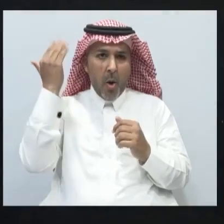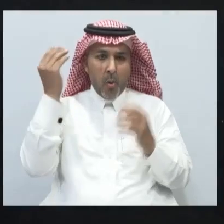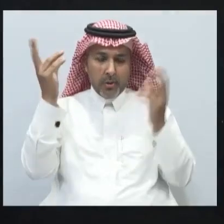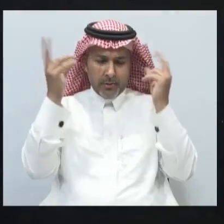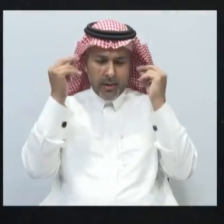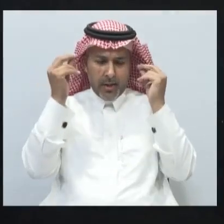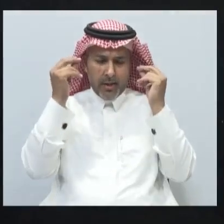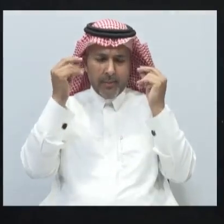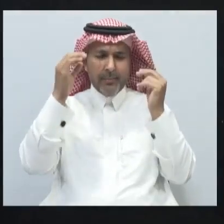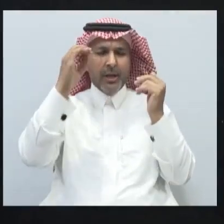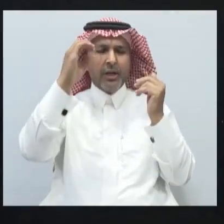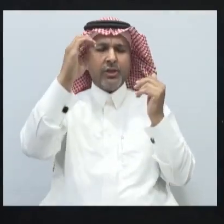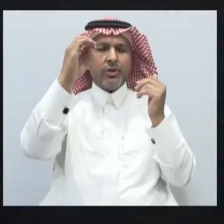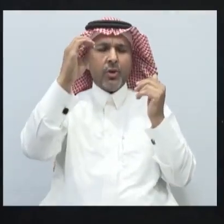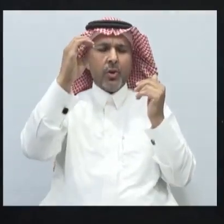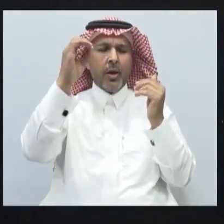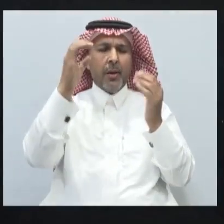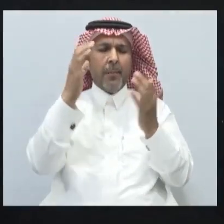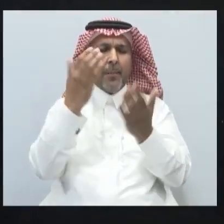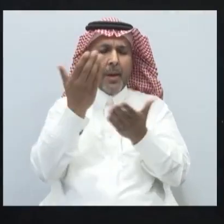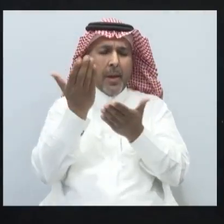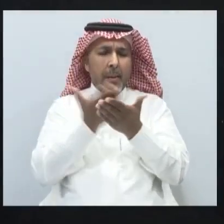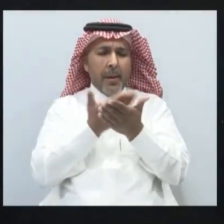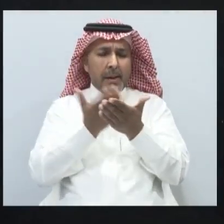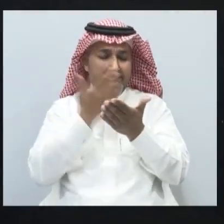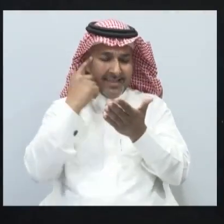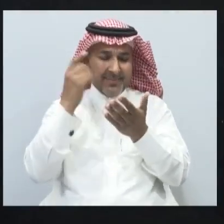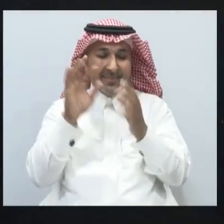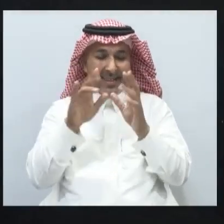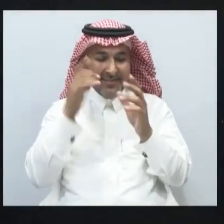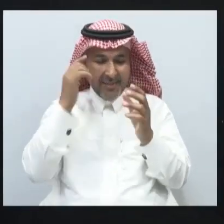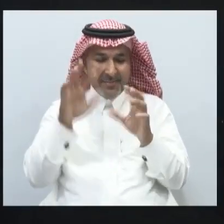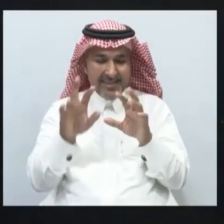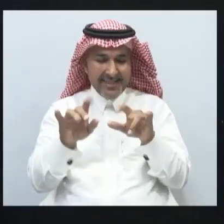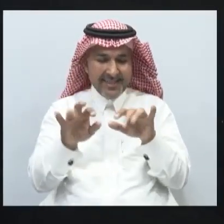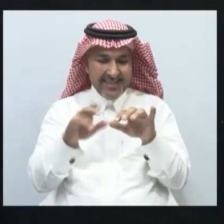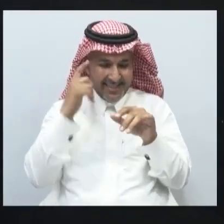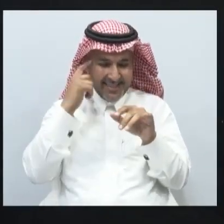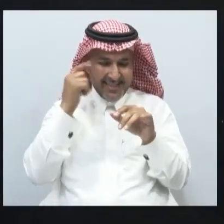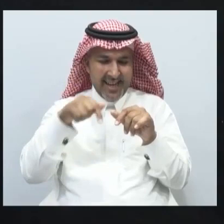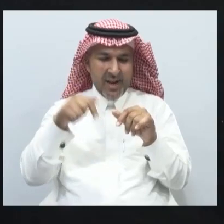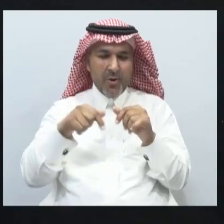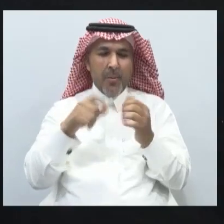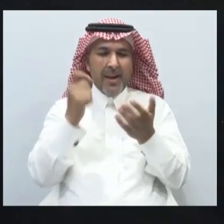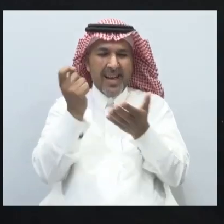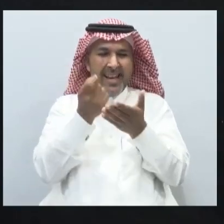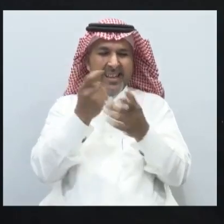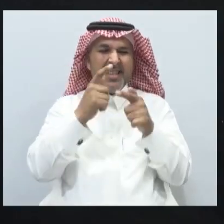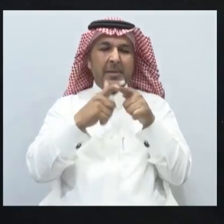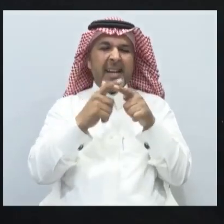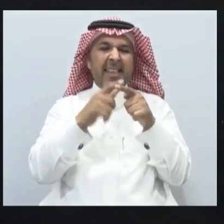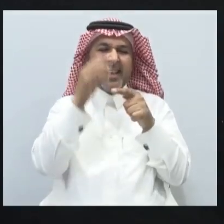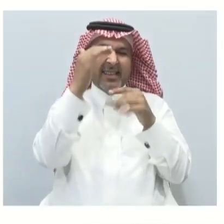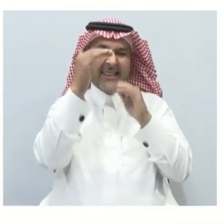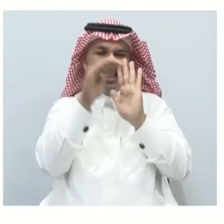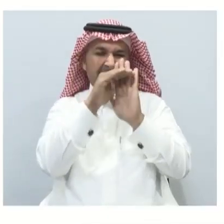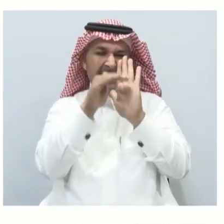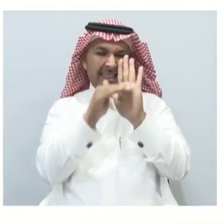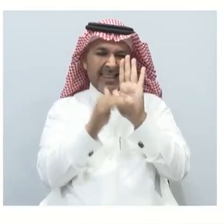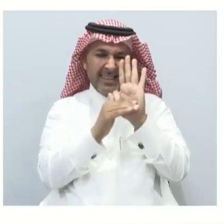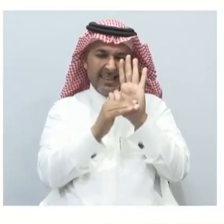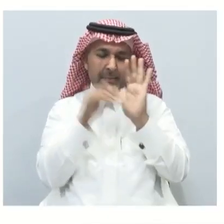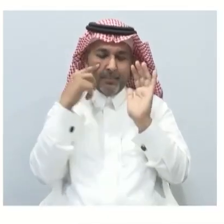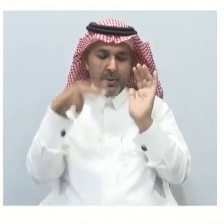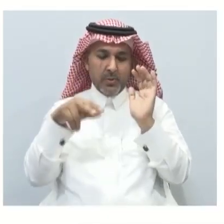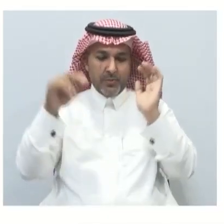معينه او خاصه من المعادلات الاسيه فنتمنى لكم دائما وابدا متابعه طيبه دعونا نتعرف على محاور هذا